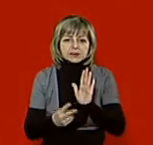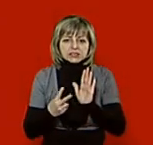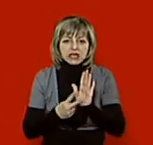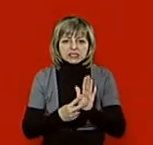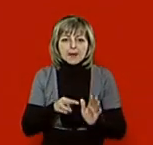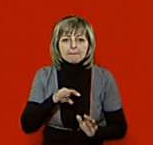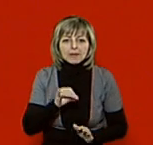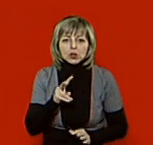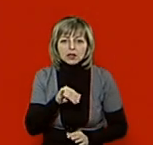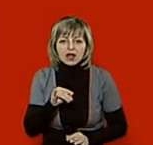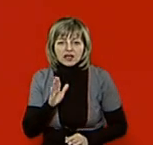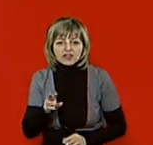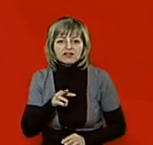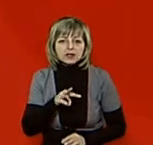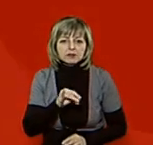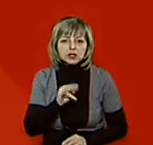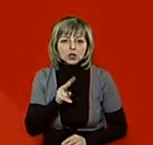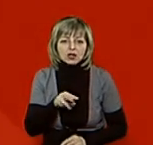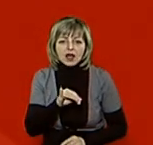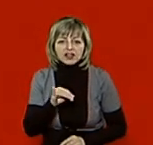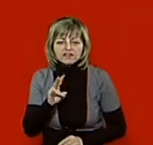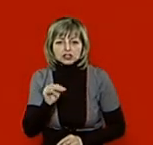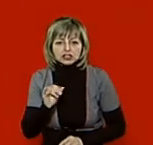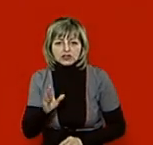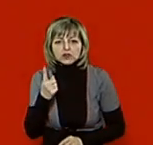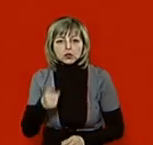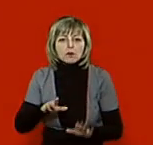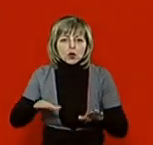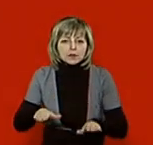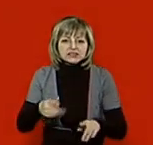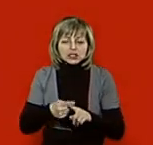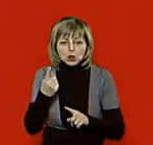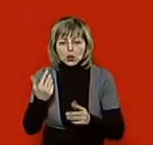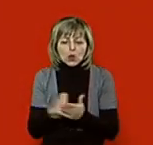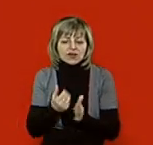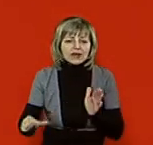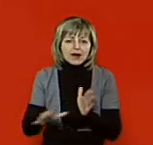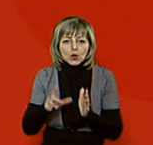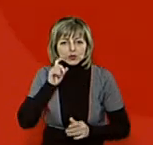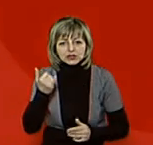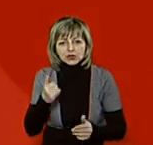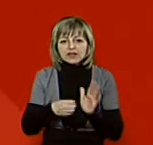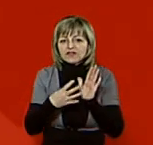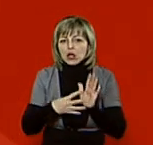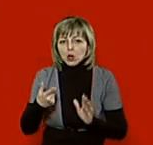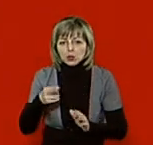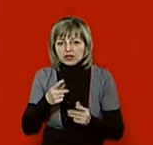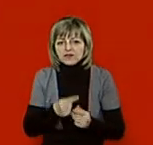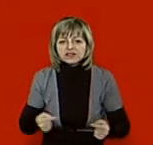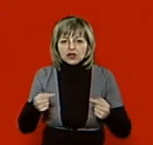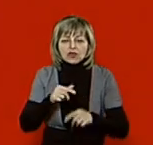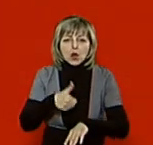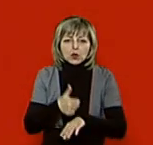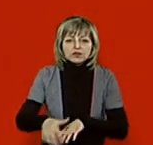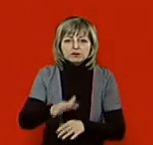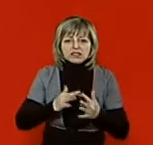«287 Миколаїв, Миколаїв та Миколаєвичів». В одному місті – це новий рекорд України. Його сьогодні, 19 грудня, встановили на